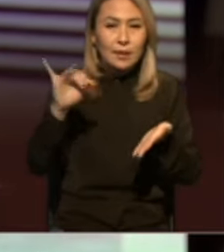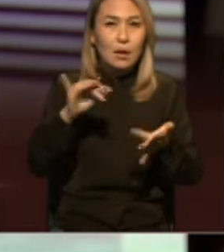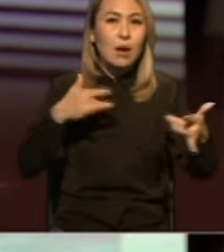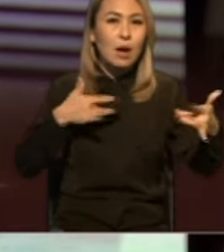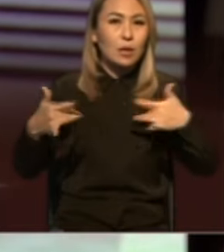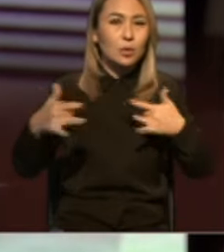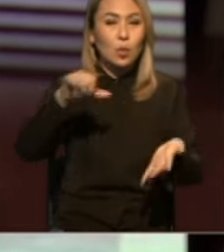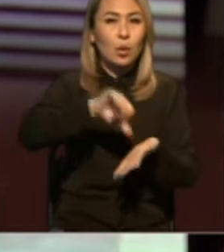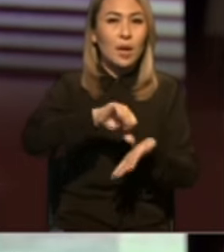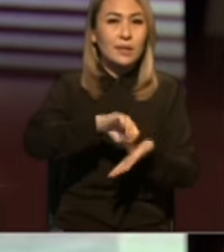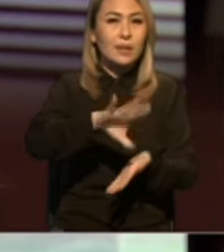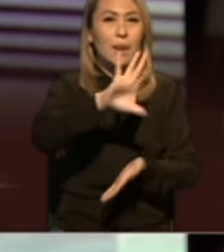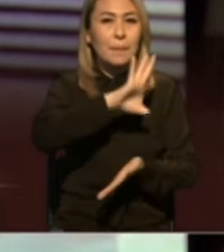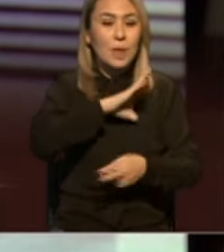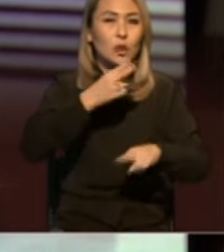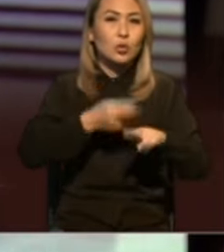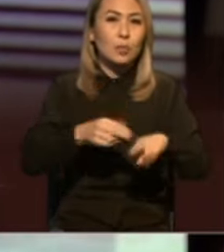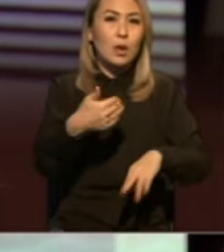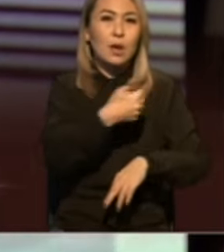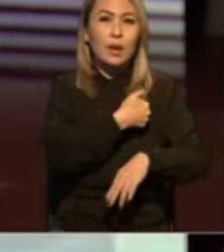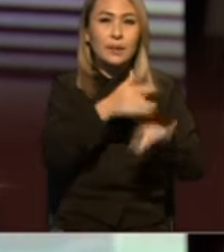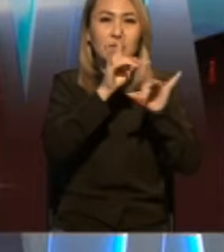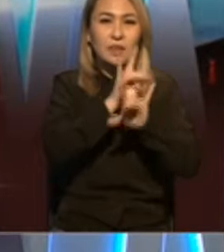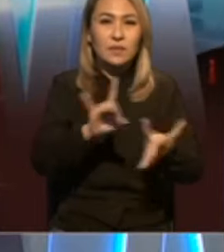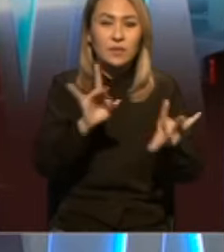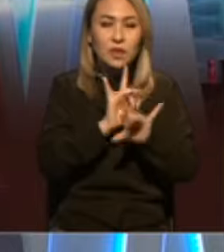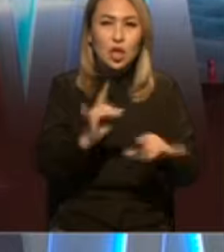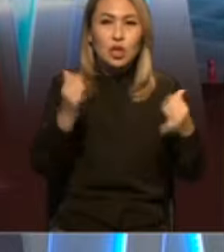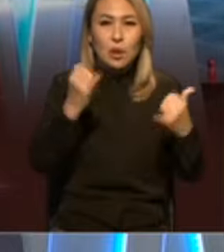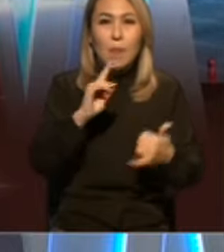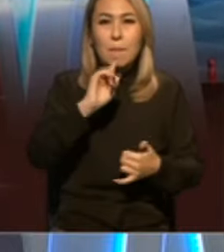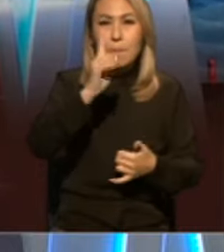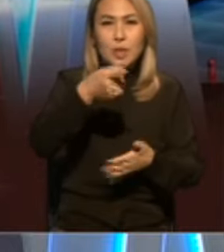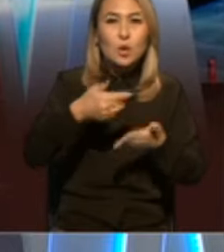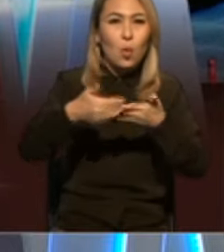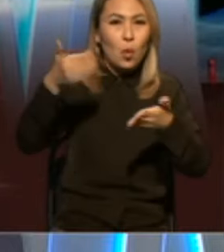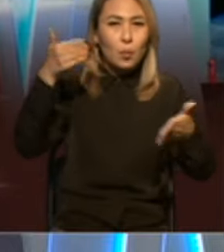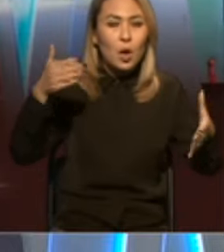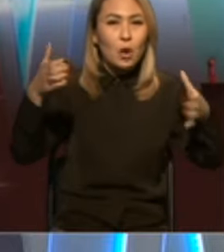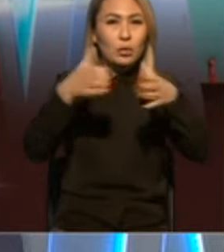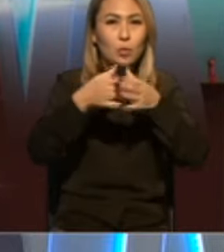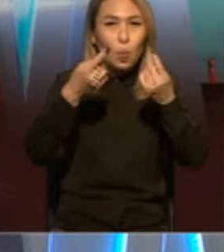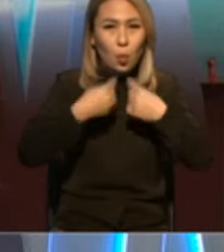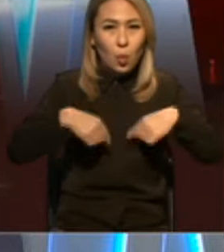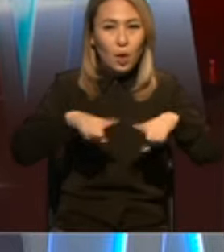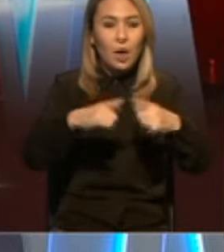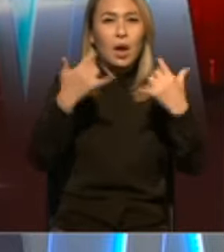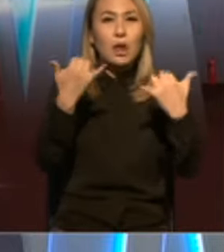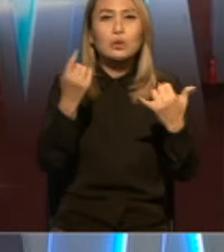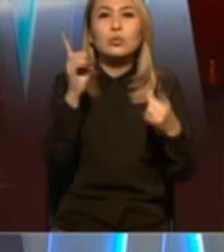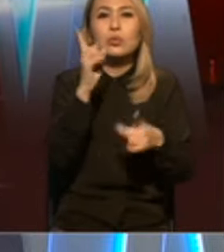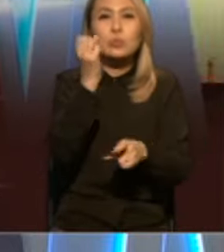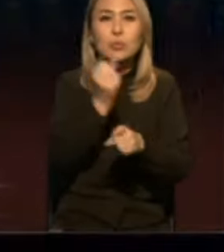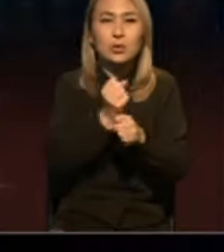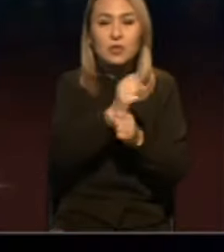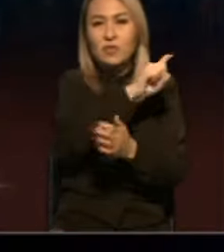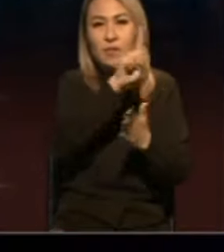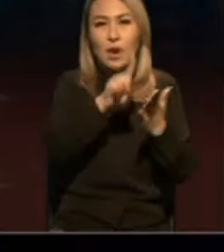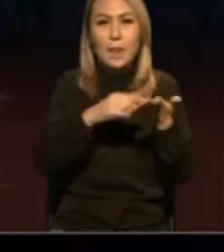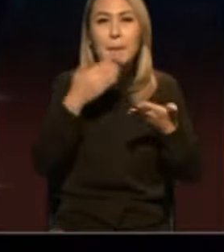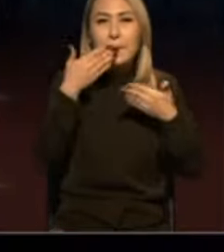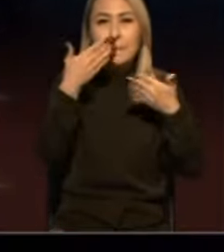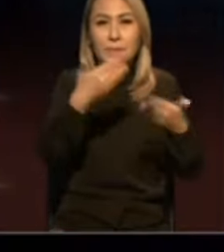екен. Соны айтқым келген, себебі ол қазір бір жыл бұрын құрылған одақ. Қазірге дейін не істеп жатыр, оны әрине сұрауымыз